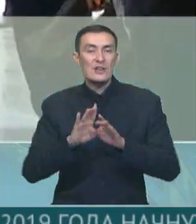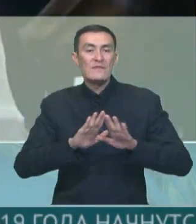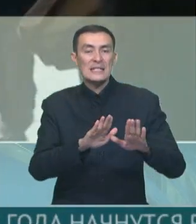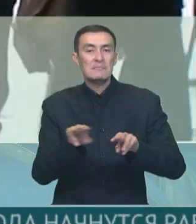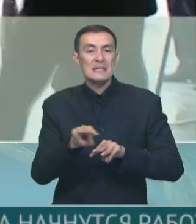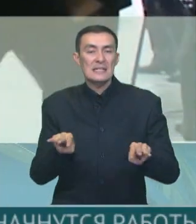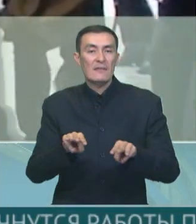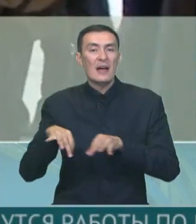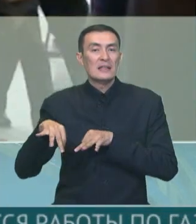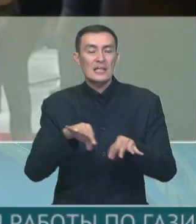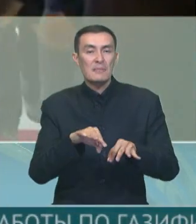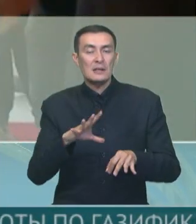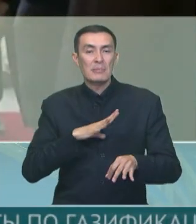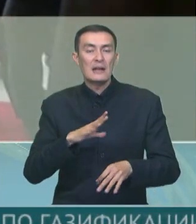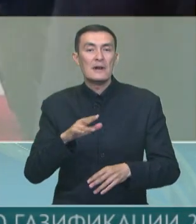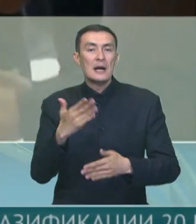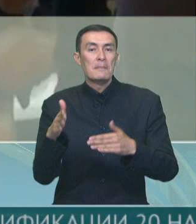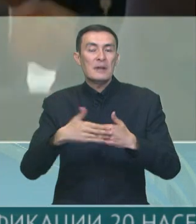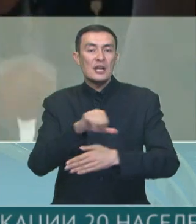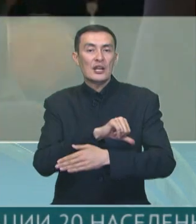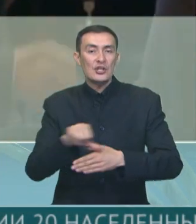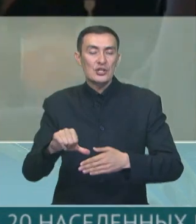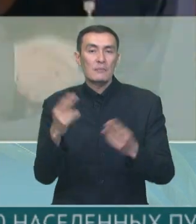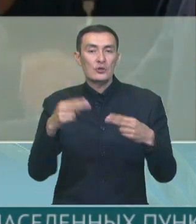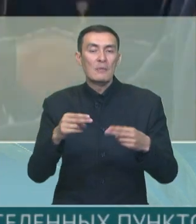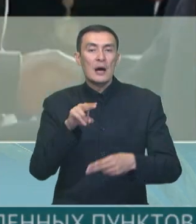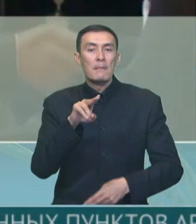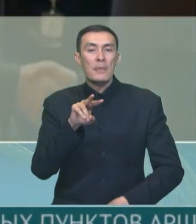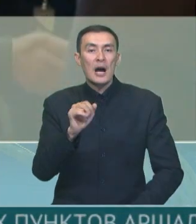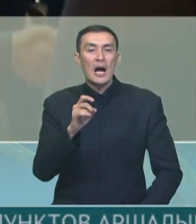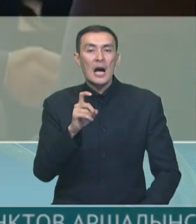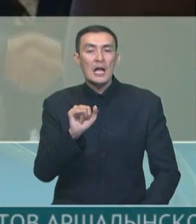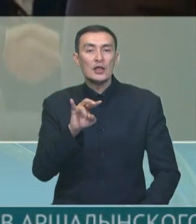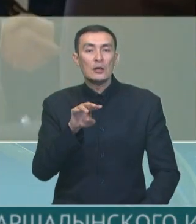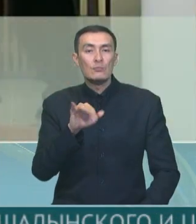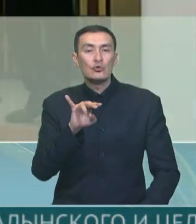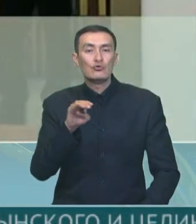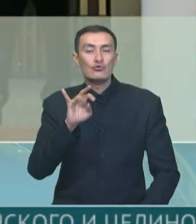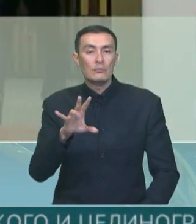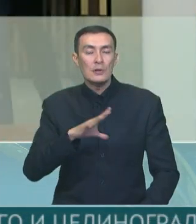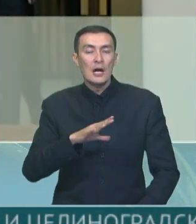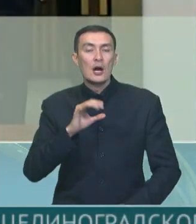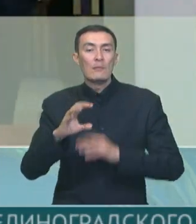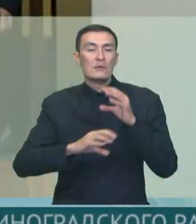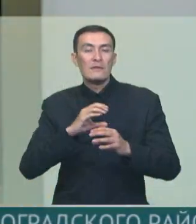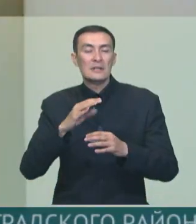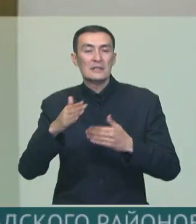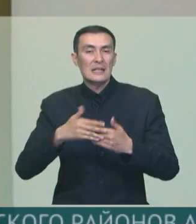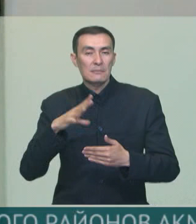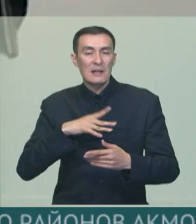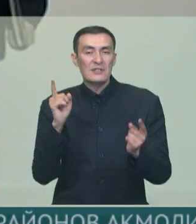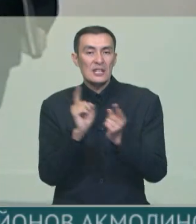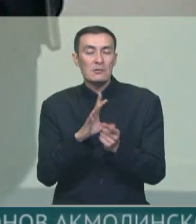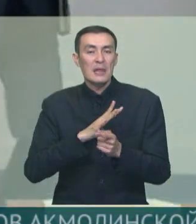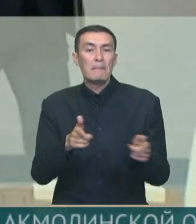вице-министров транспорта обеих стран состоялась в пограничном пункте Пхангмунджом. Из-за международных санкций в отношении Пхеньяна встреча